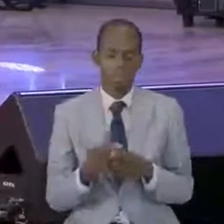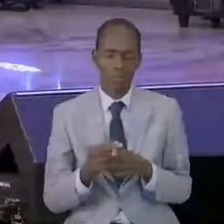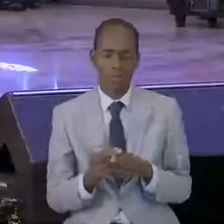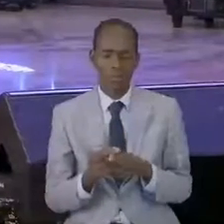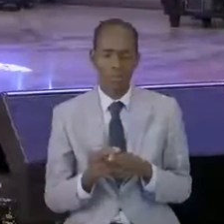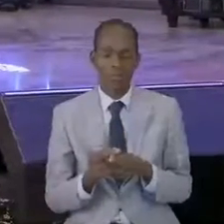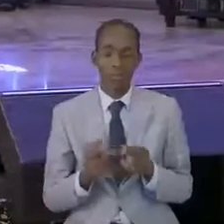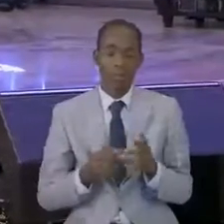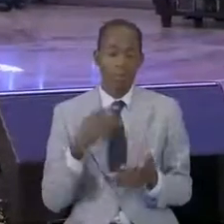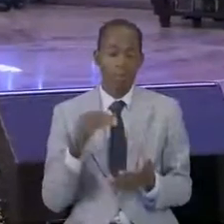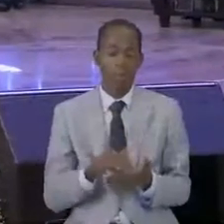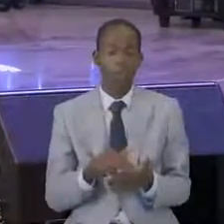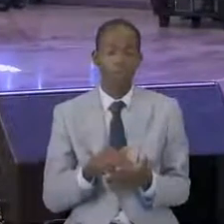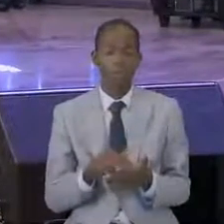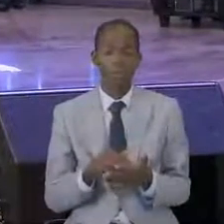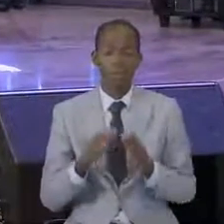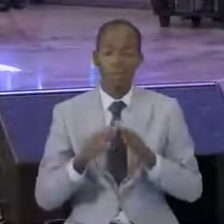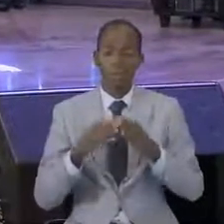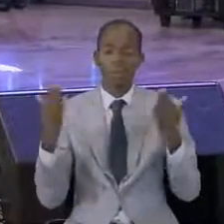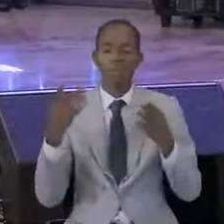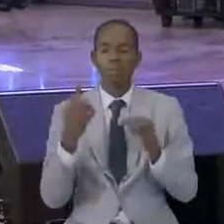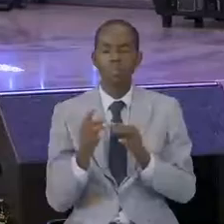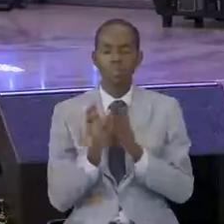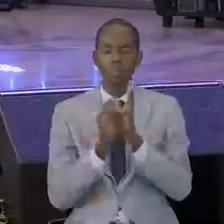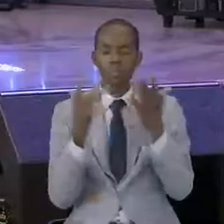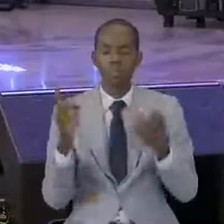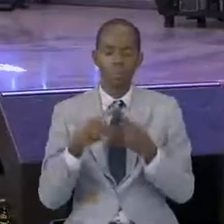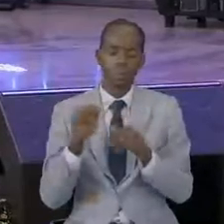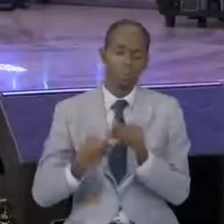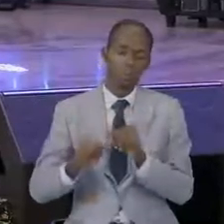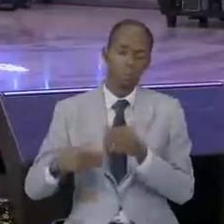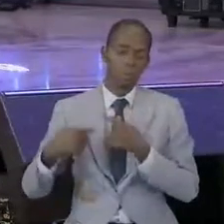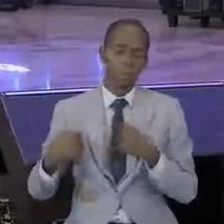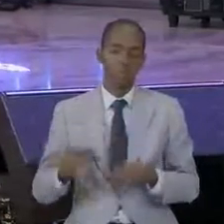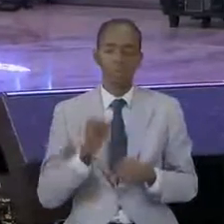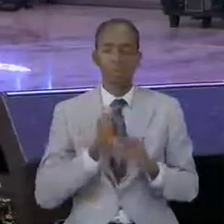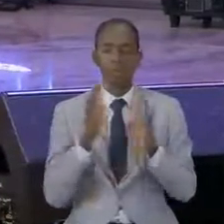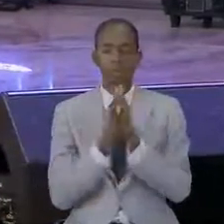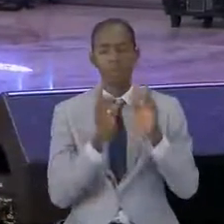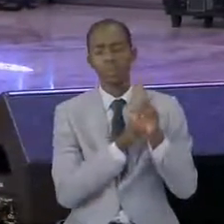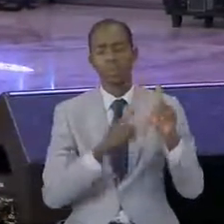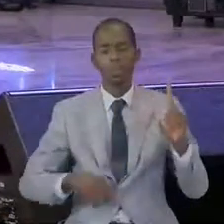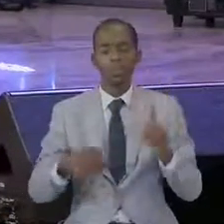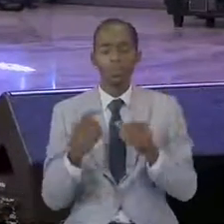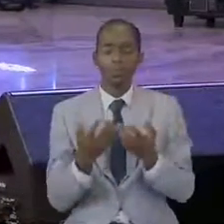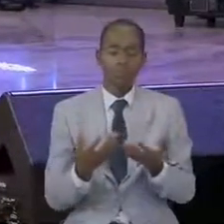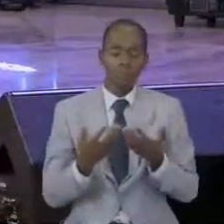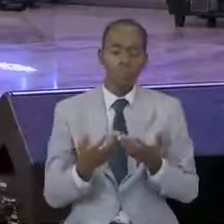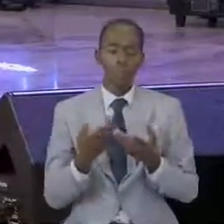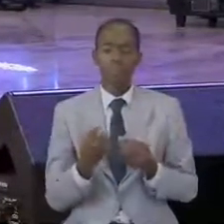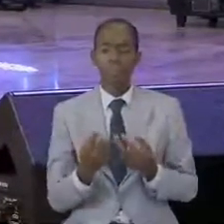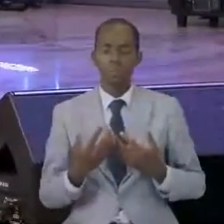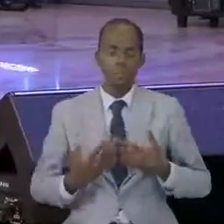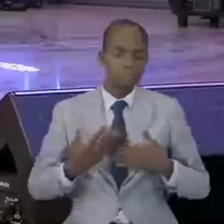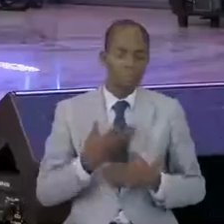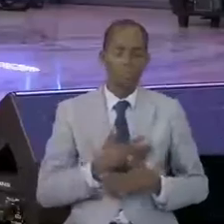Jésus à nouveau ouvre les écritures à tout cœur je prie Seigneur le désir la passion